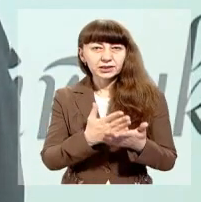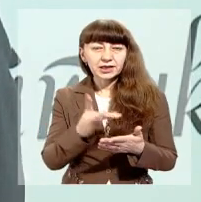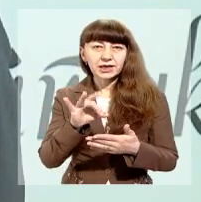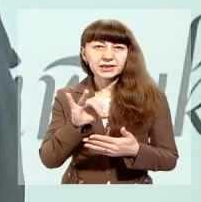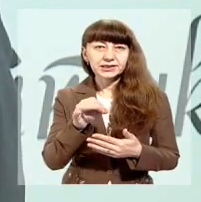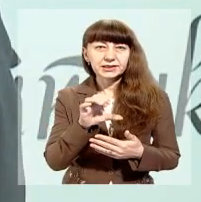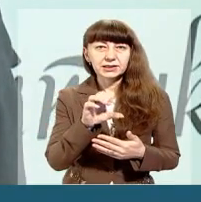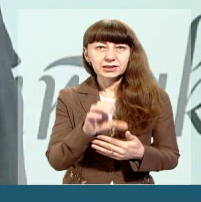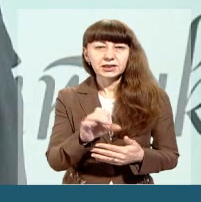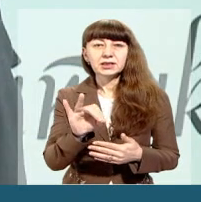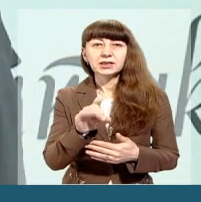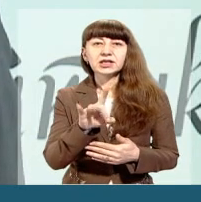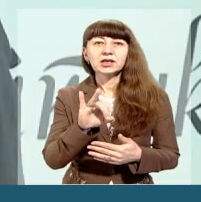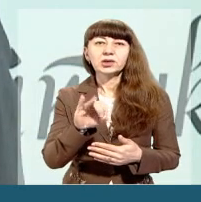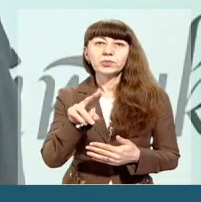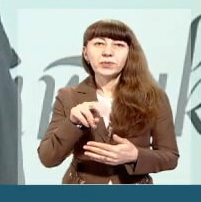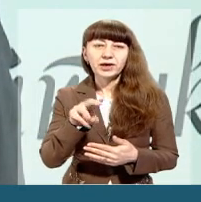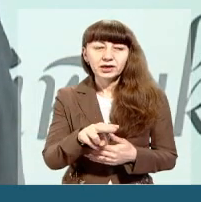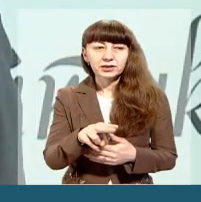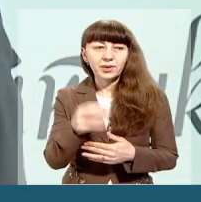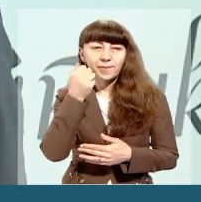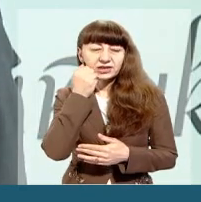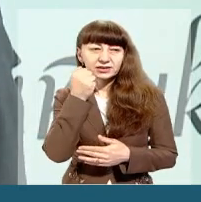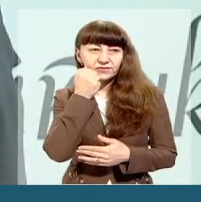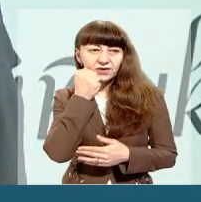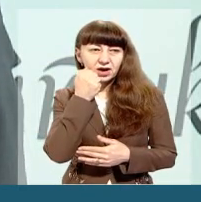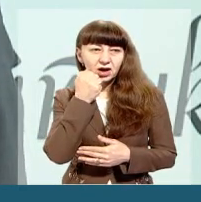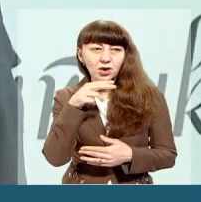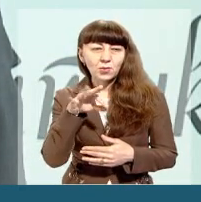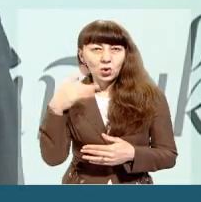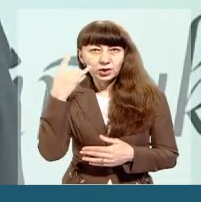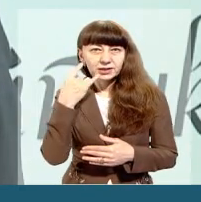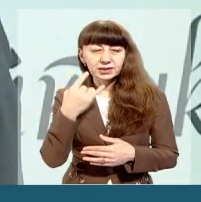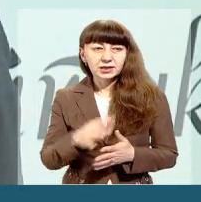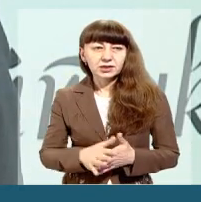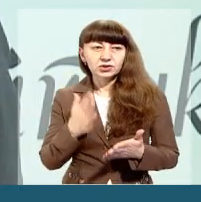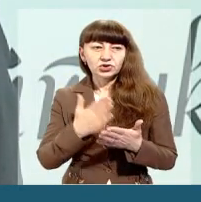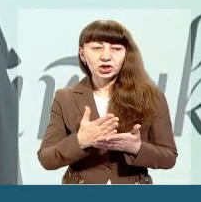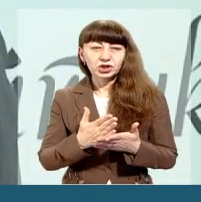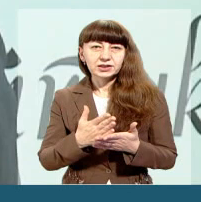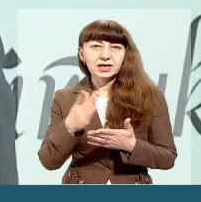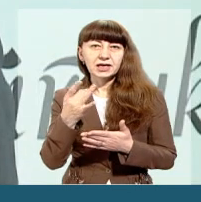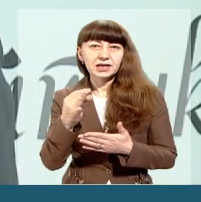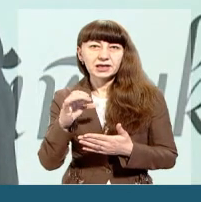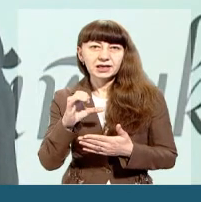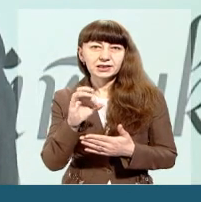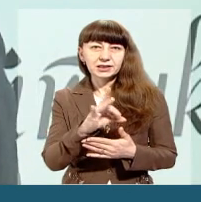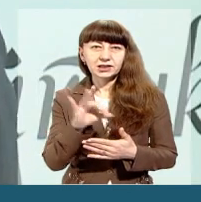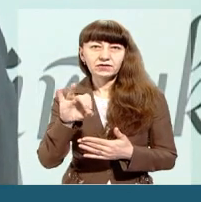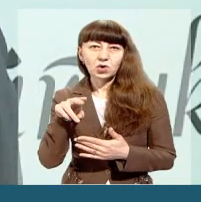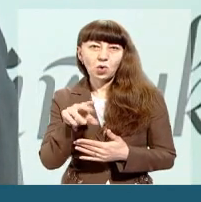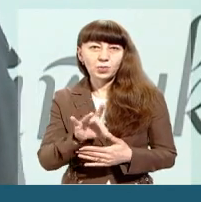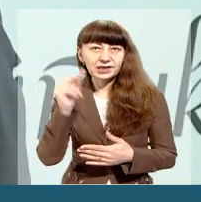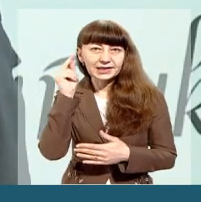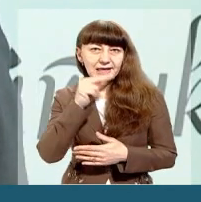из Египта, с Москвы, по Казахстану прилетают. Также у нас есть чартерные рейсы, которые летят из Европы, из